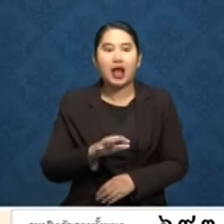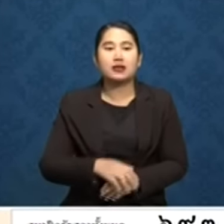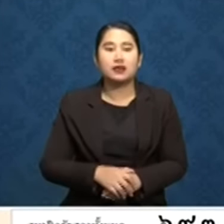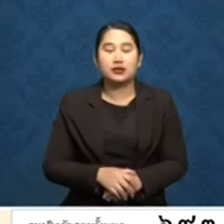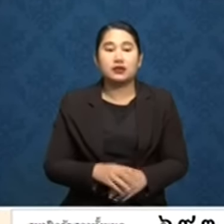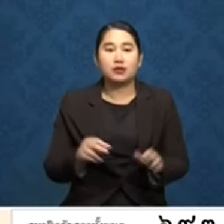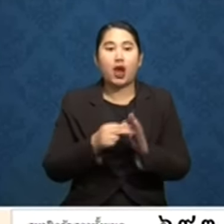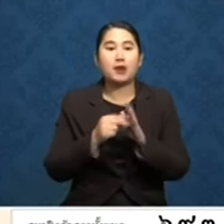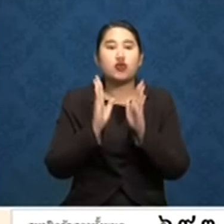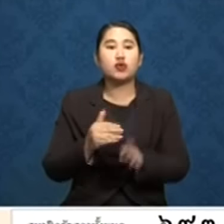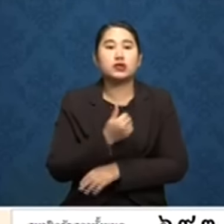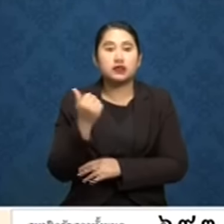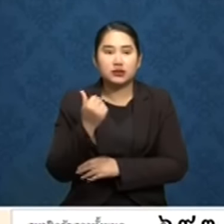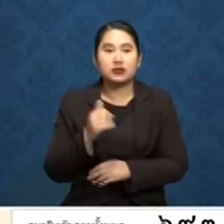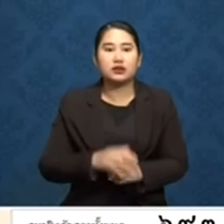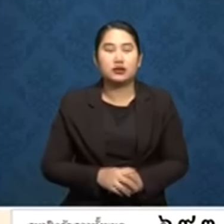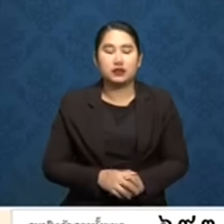ผม